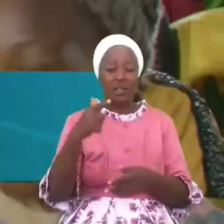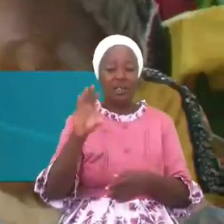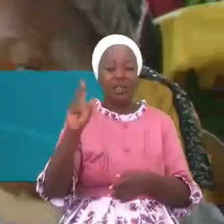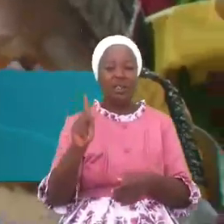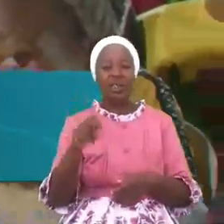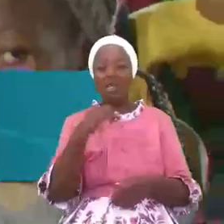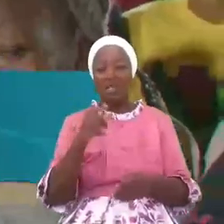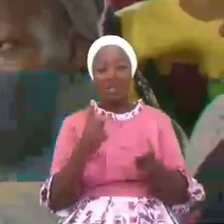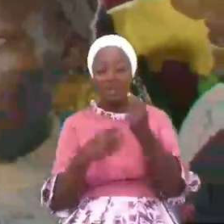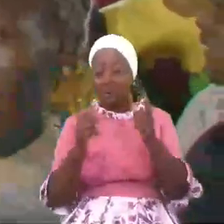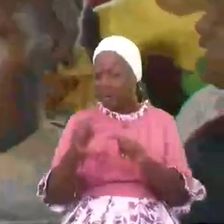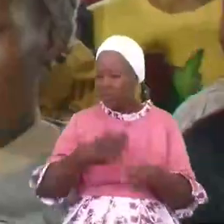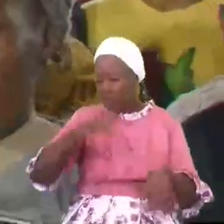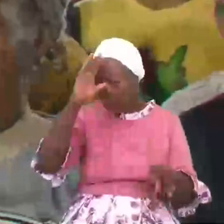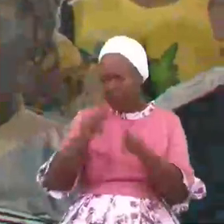frères disent non,